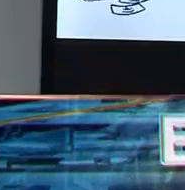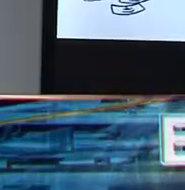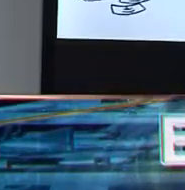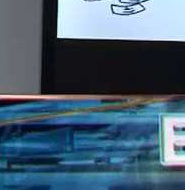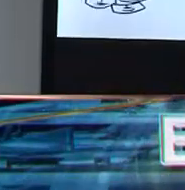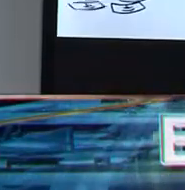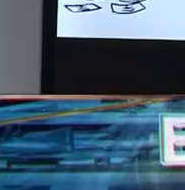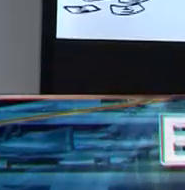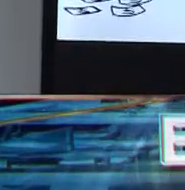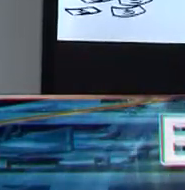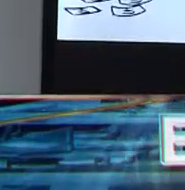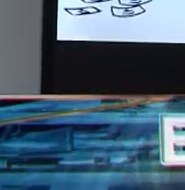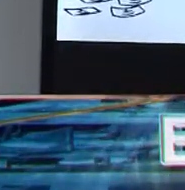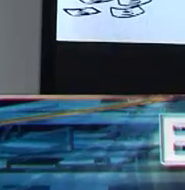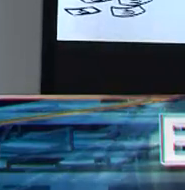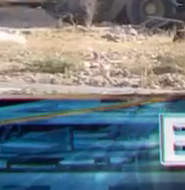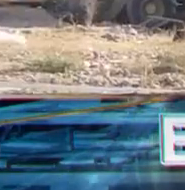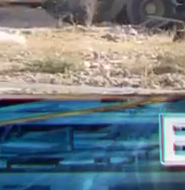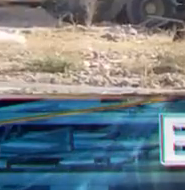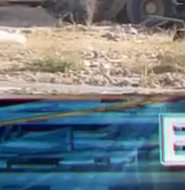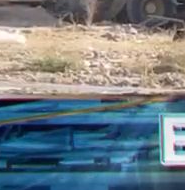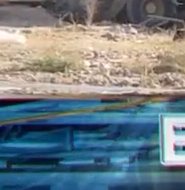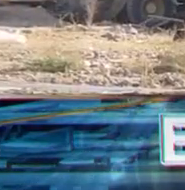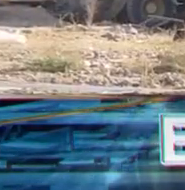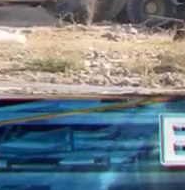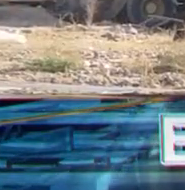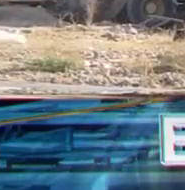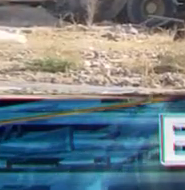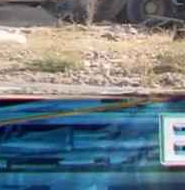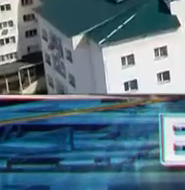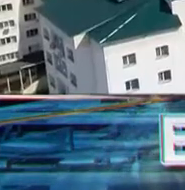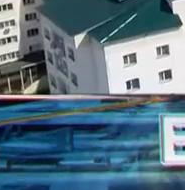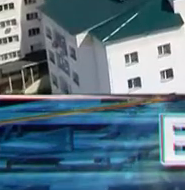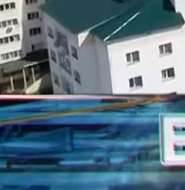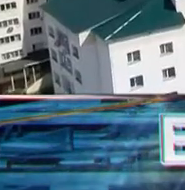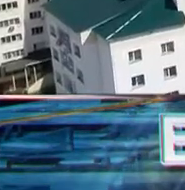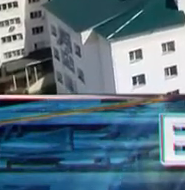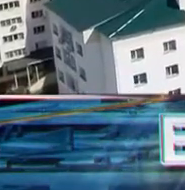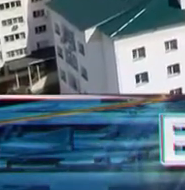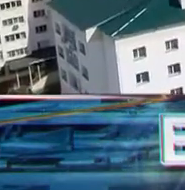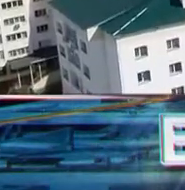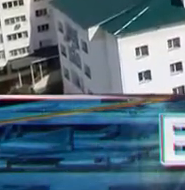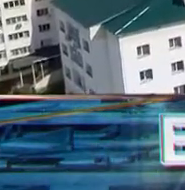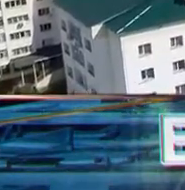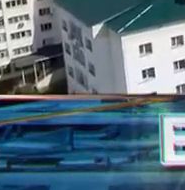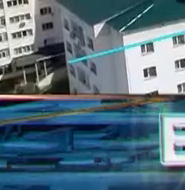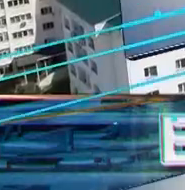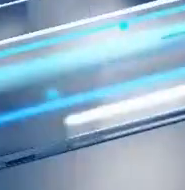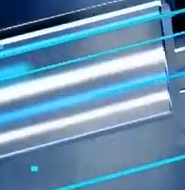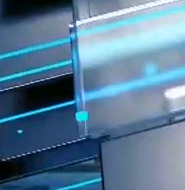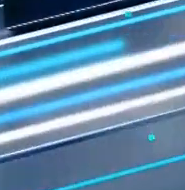Баспаналы болудың тиімді жолы, елді тұрғын үй жағдайын жақсартуда зейнетақы жинақтарын пайдалану ережесі күшіне енді.